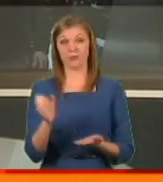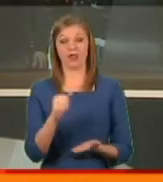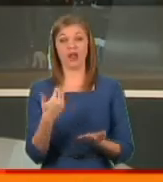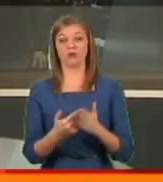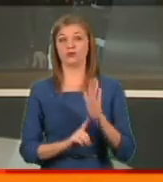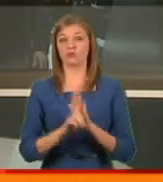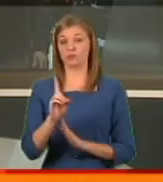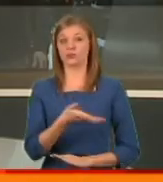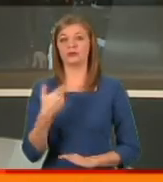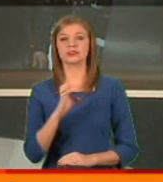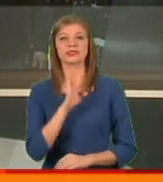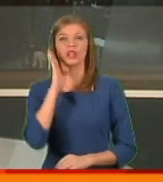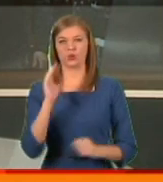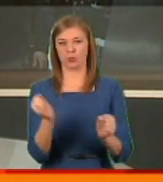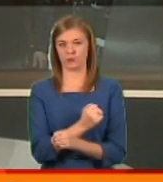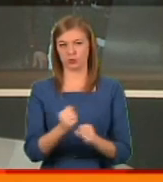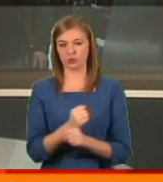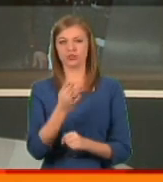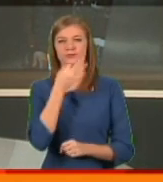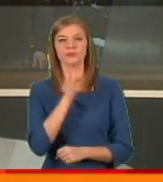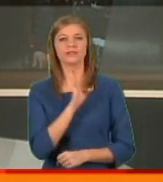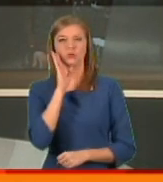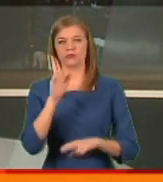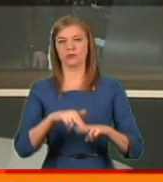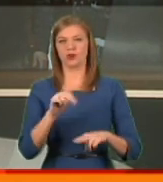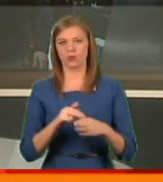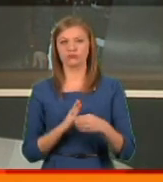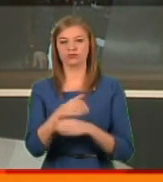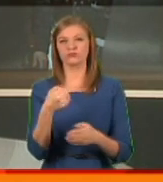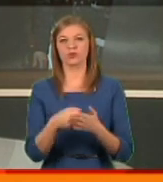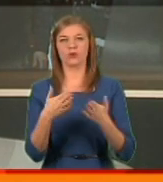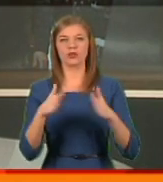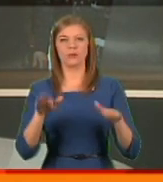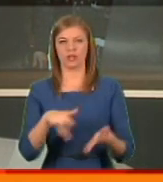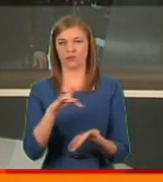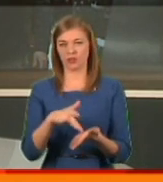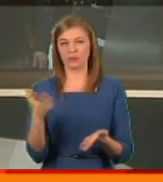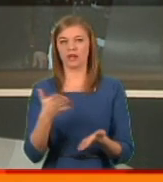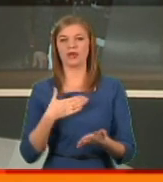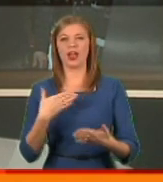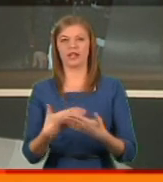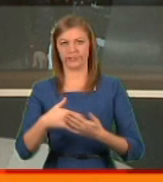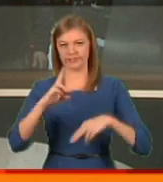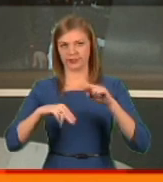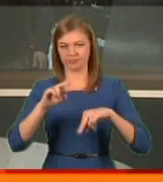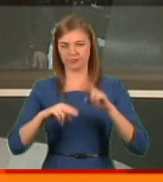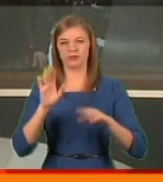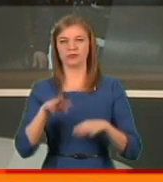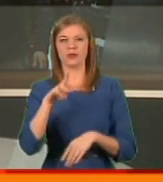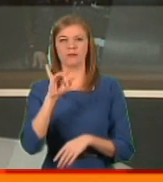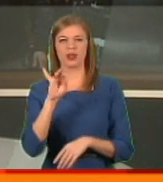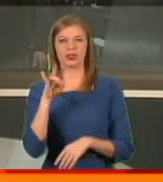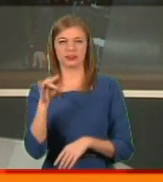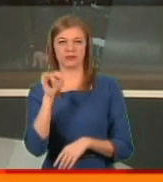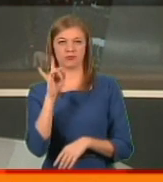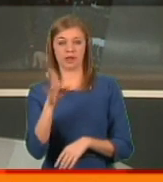А от розпочинаємо ми з ранкової сутички. Вдосвіта правоохоронці навідалися до наметового табору, що активісти спорудили в Маріїнському